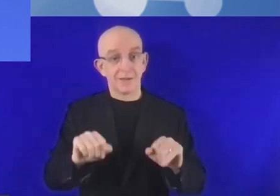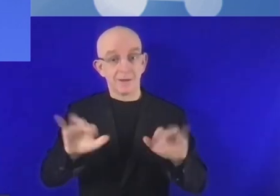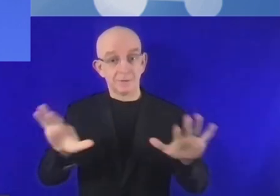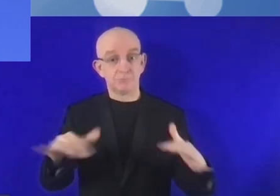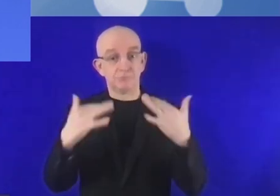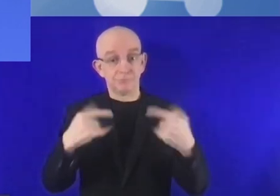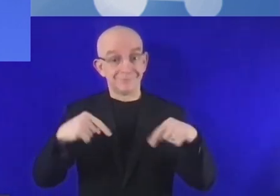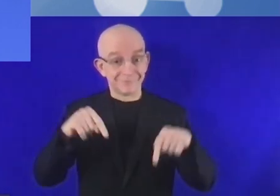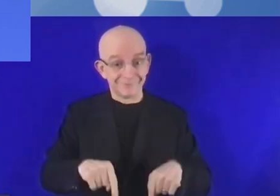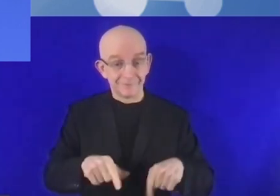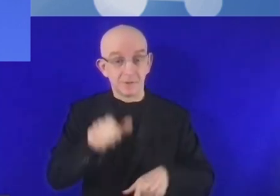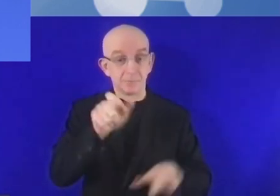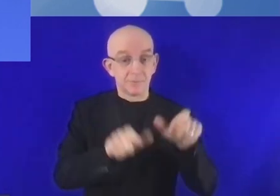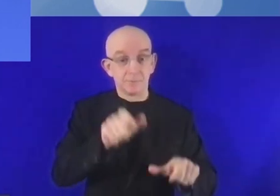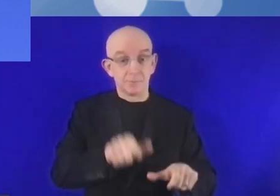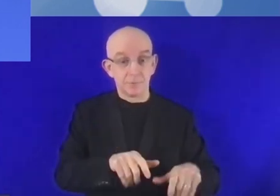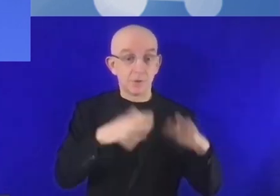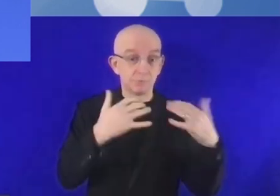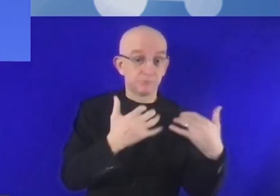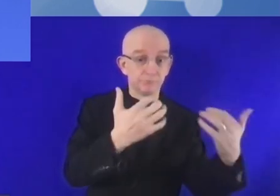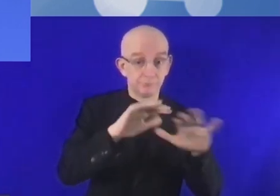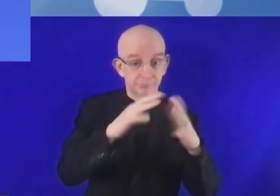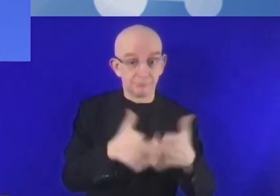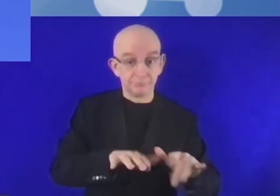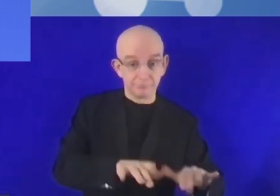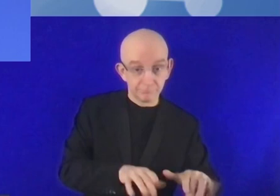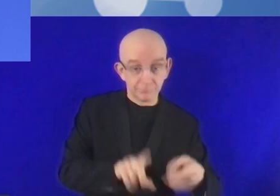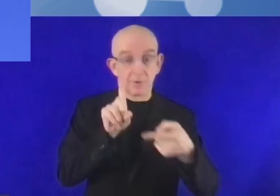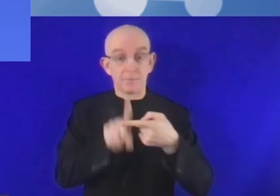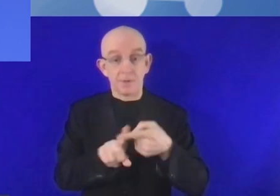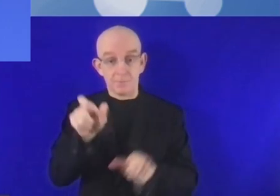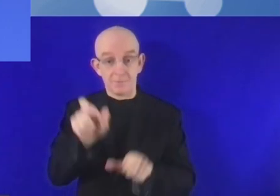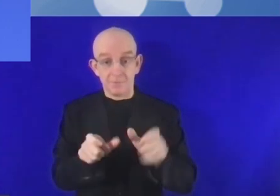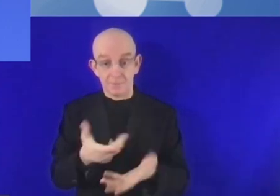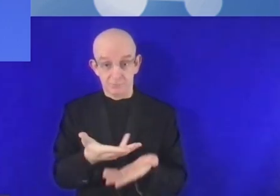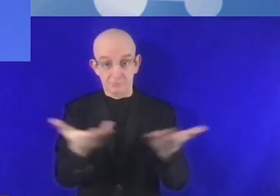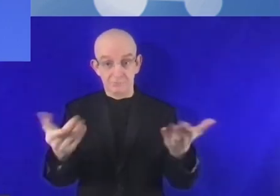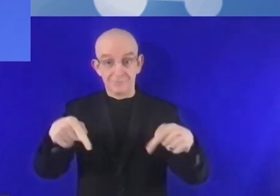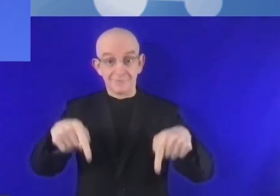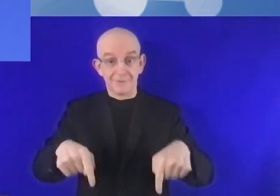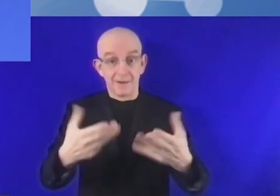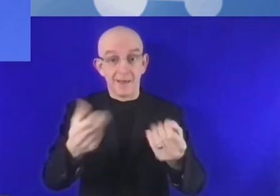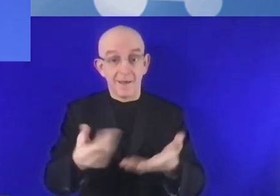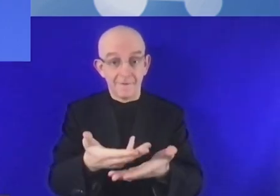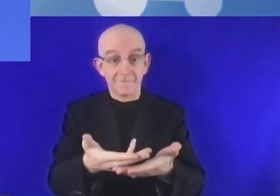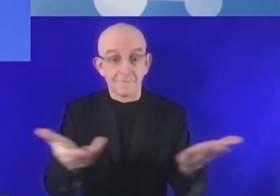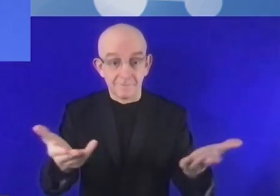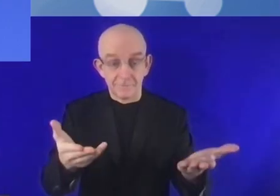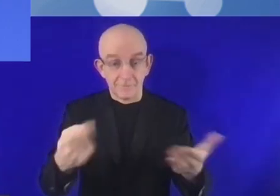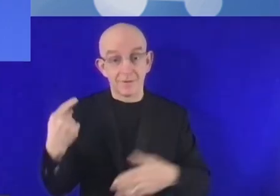Dlatego, szanowni uczestnicy, proszę dołączyć do naszego hybrydowego spotkania, tutaj stacjonarnie,